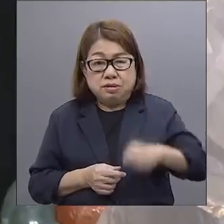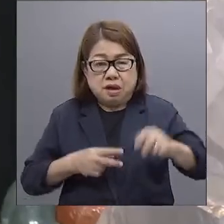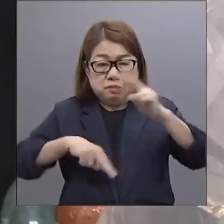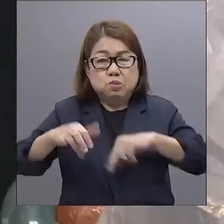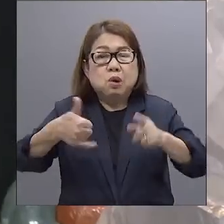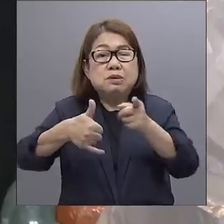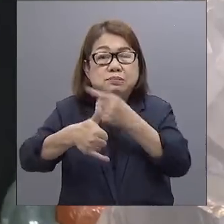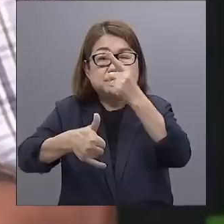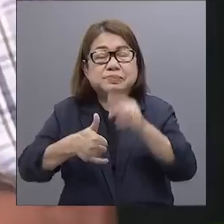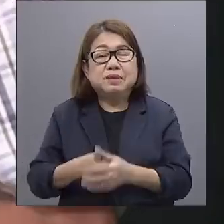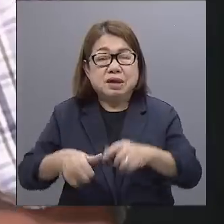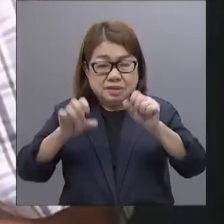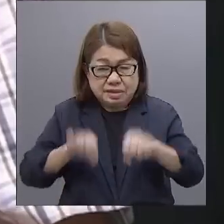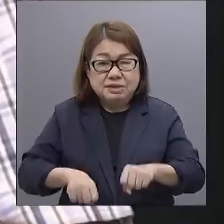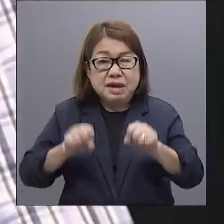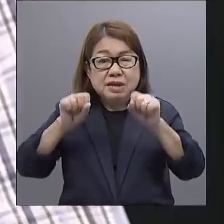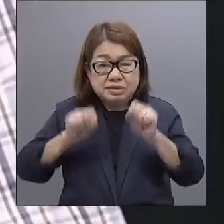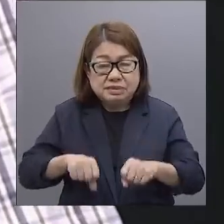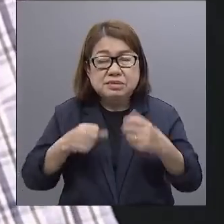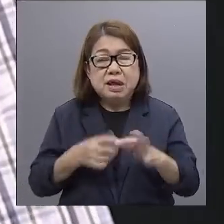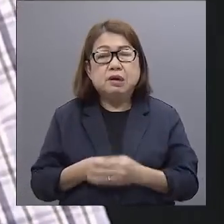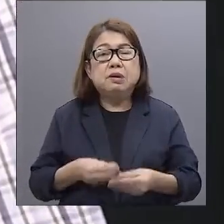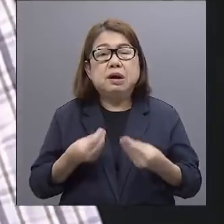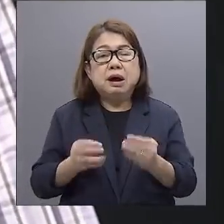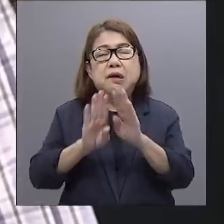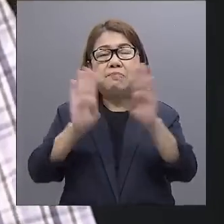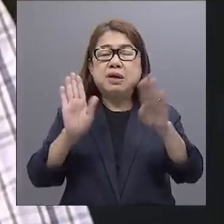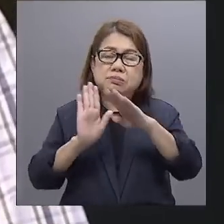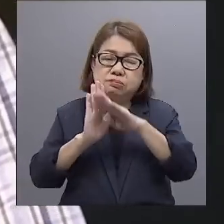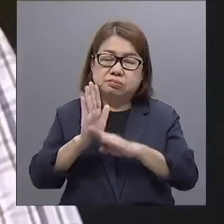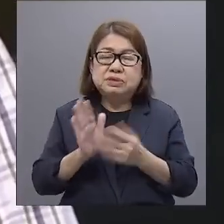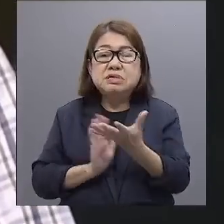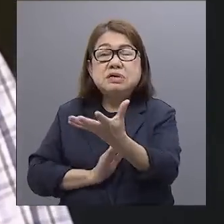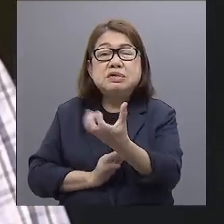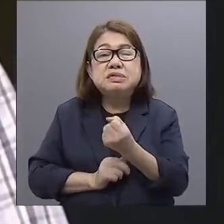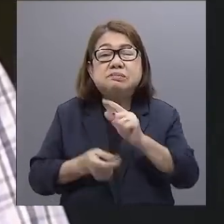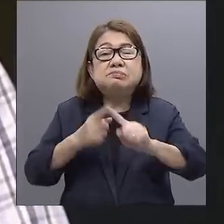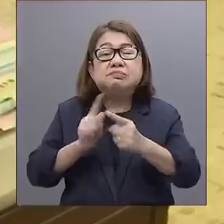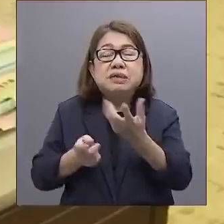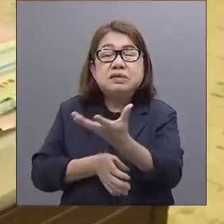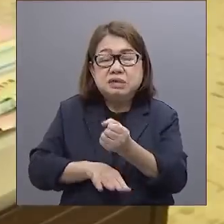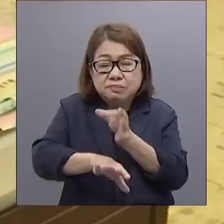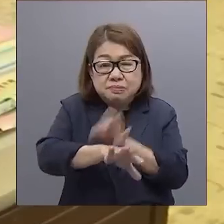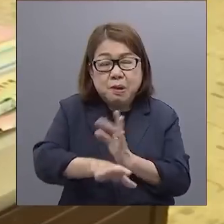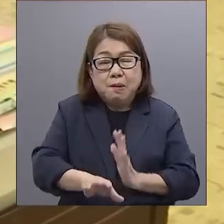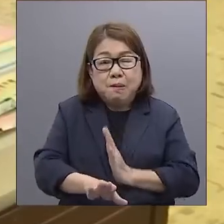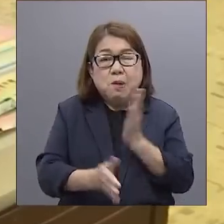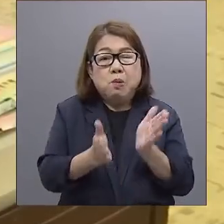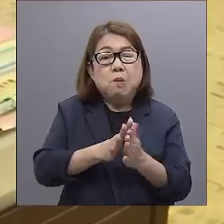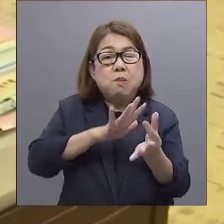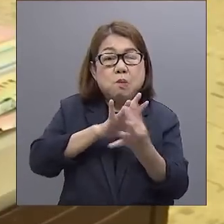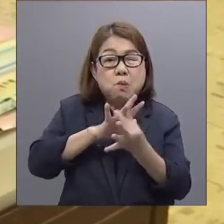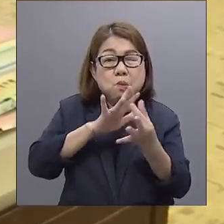ปปชเปิดเผยข้อมูลคดียืมนาฬิกาและแหวนประดับให้แก่นายวีระสมความคิดผู้ฟ้องคดีจำนวน